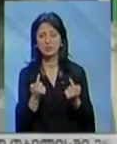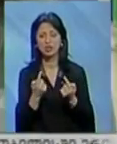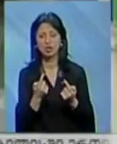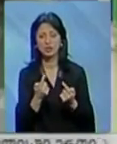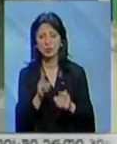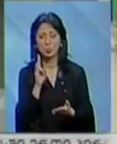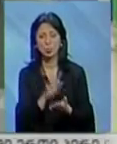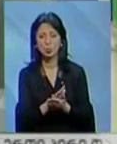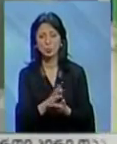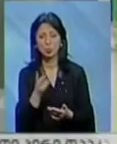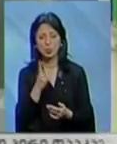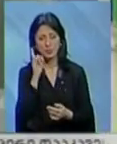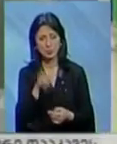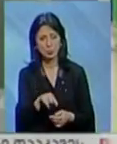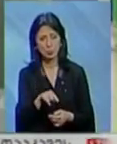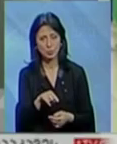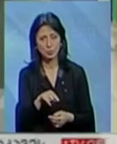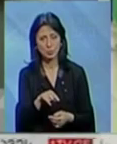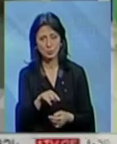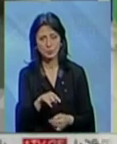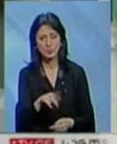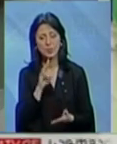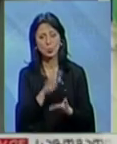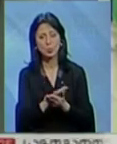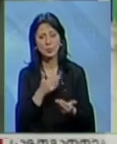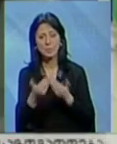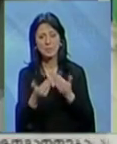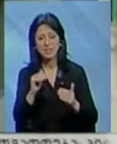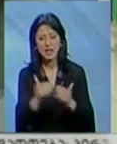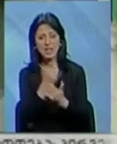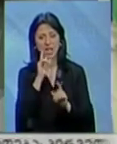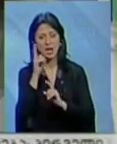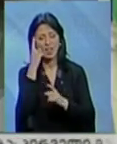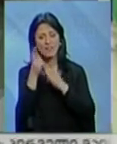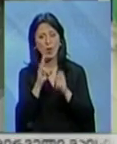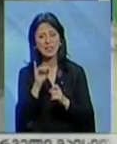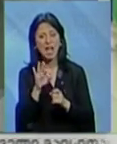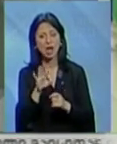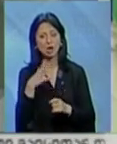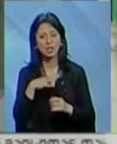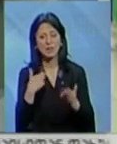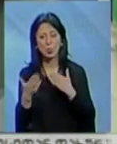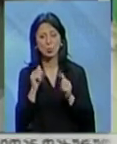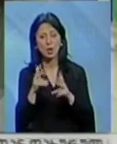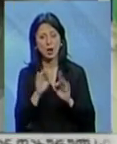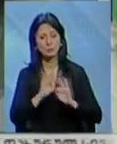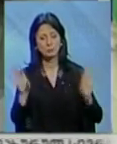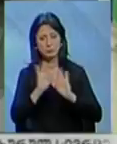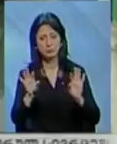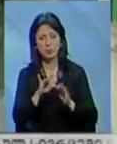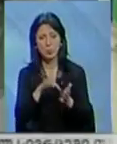მნიშვნელოვანი მუდმივად ვიქონიოთ, მუდმივად მივაწოდოთ განახლებული ინფორმაცია ნატო-საქართველოს ურთიერთობის